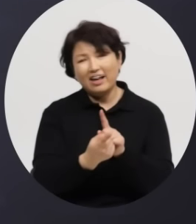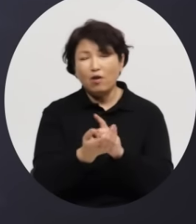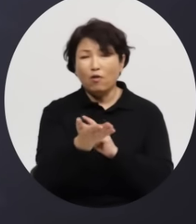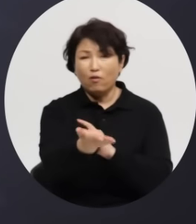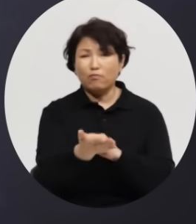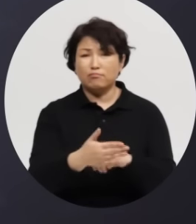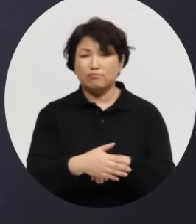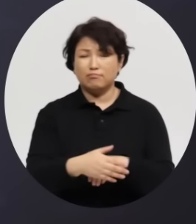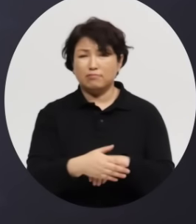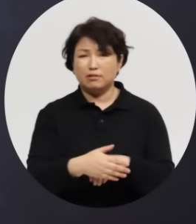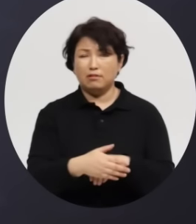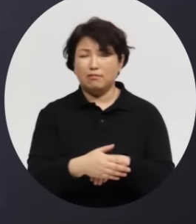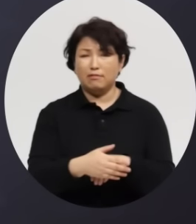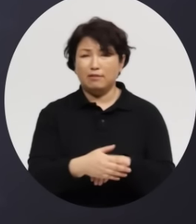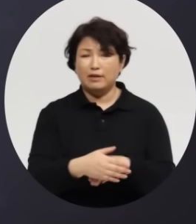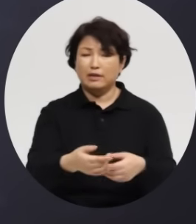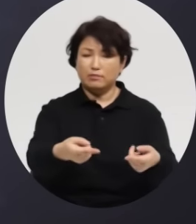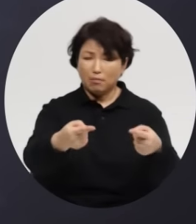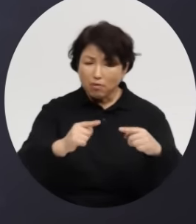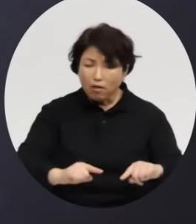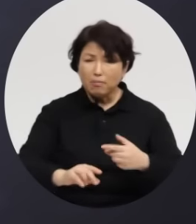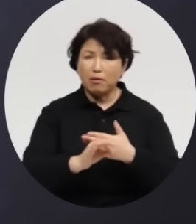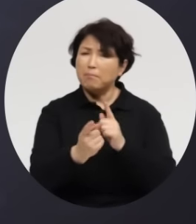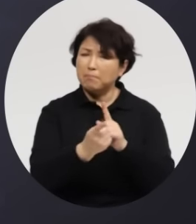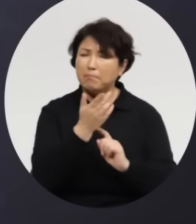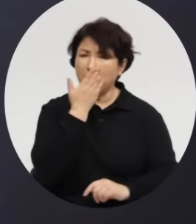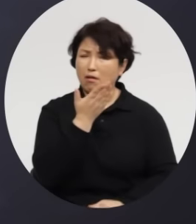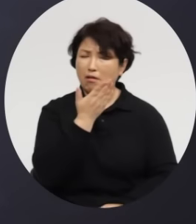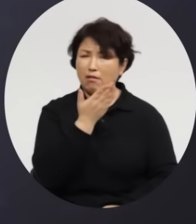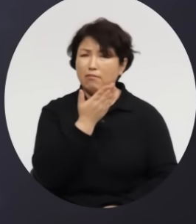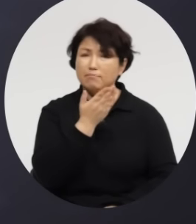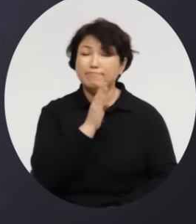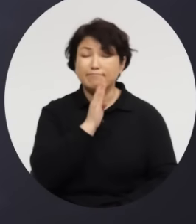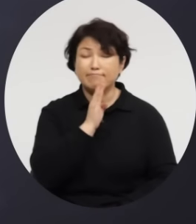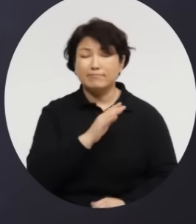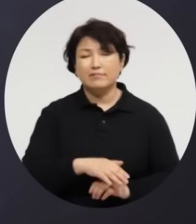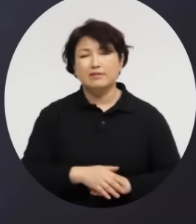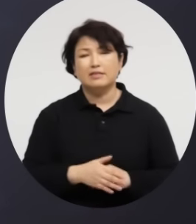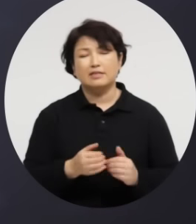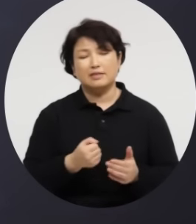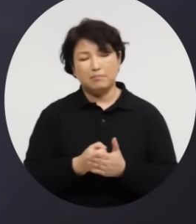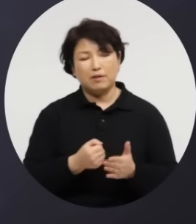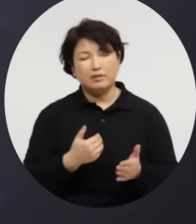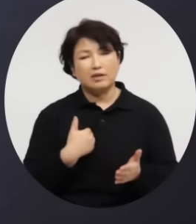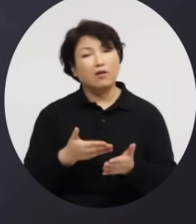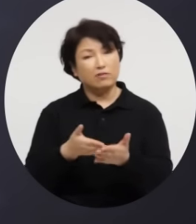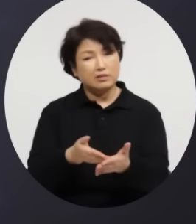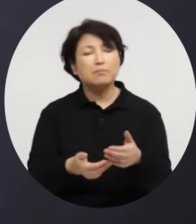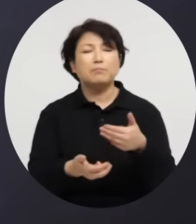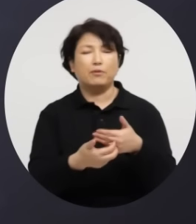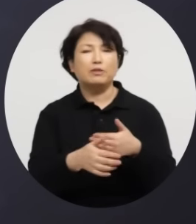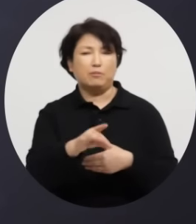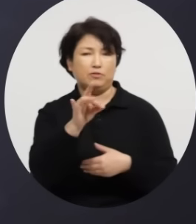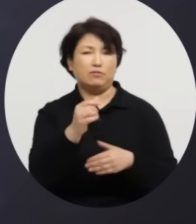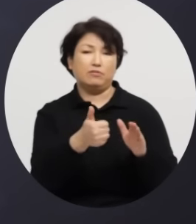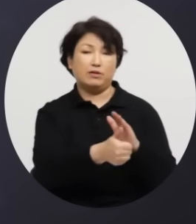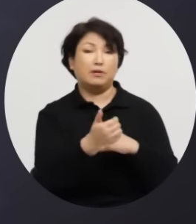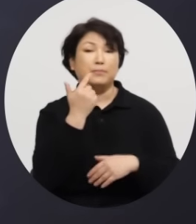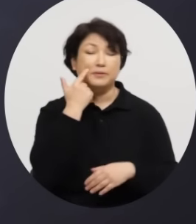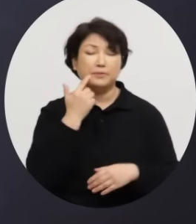자기가 적극적으로 참여 안 하면 어려우니까 미리 말씀드리면 첫째 병원에 갔다 오고 두 번째는